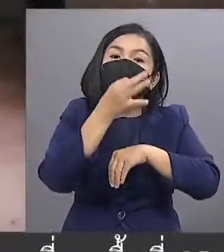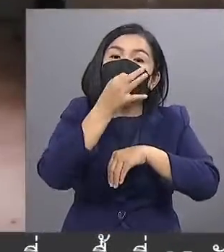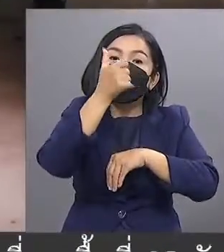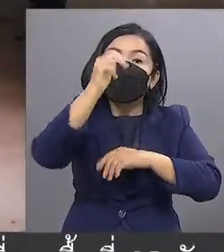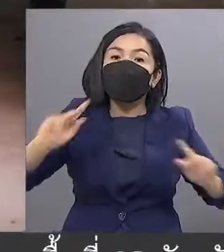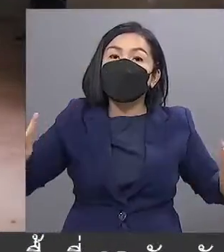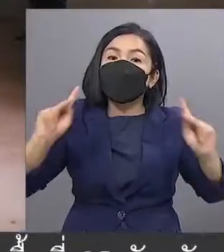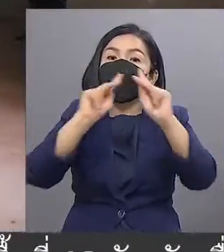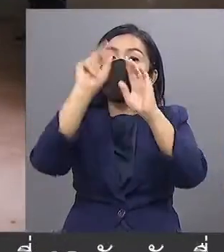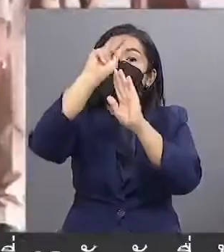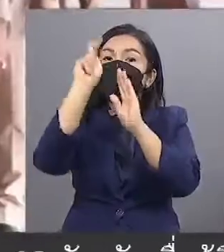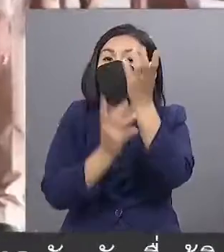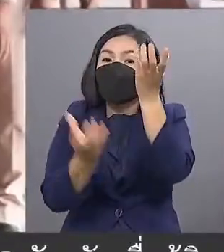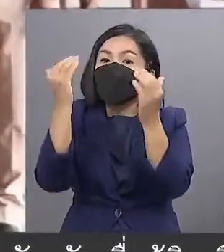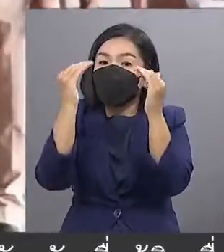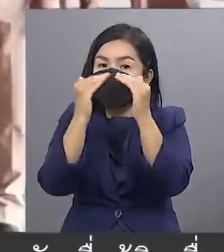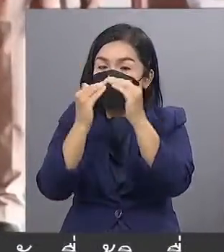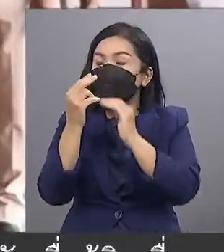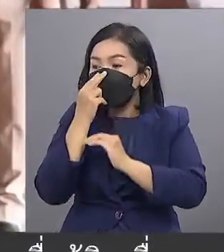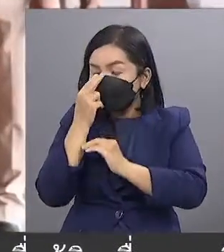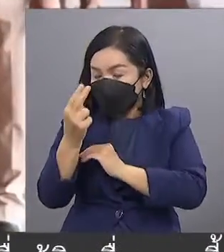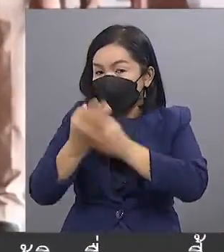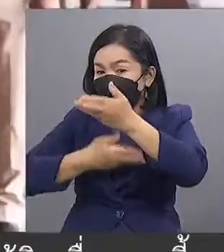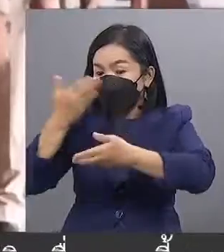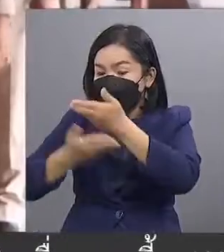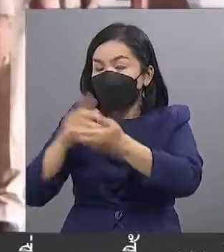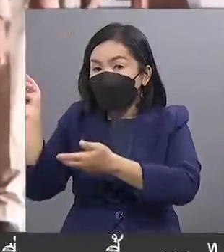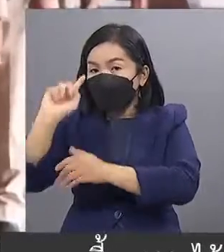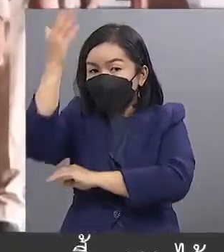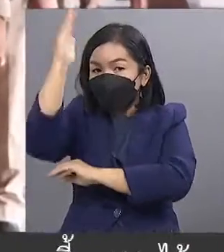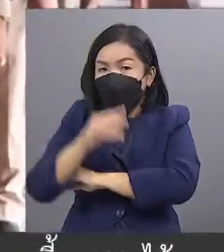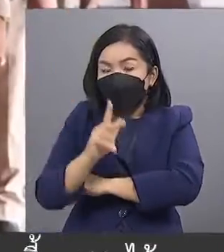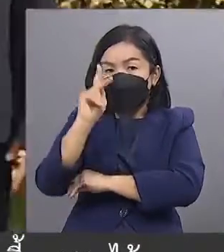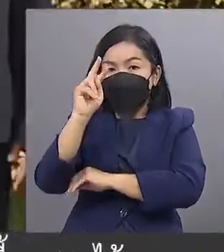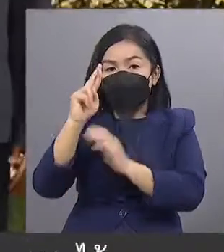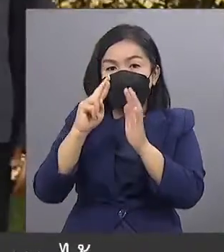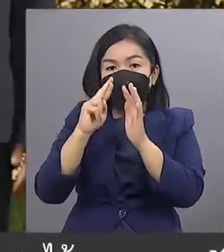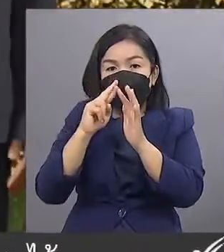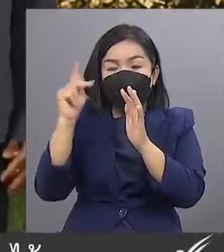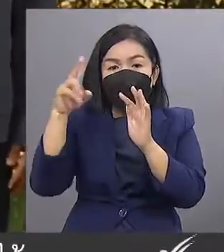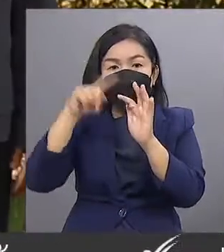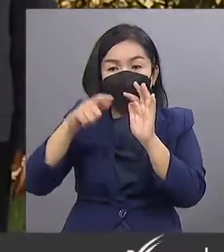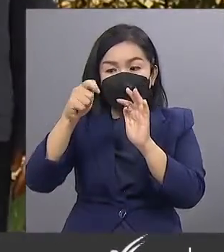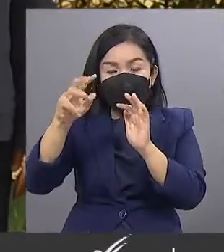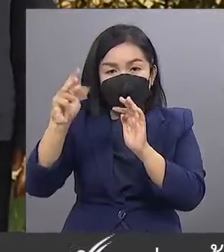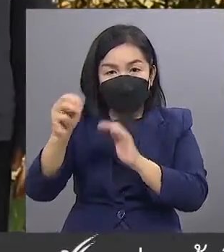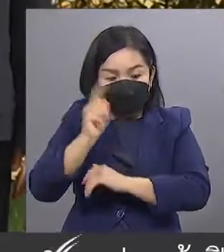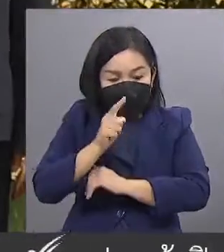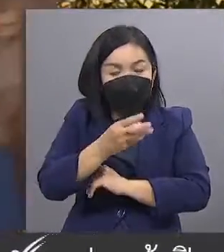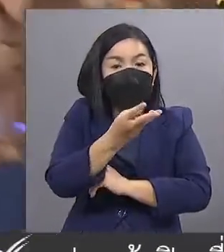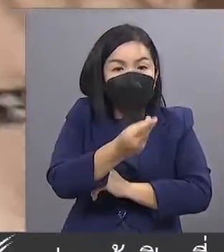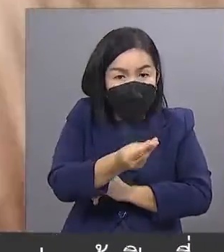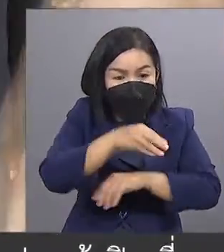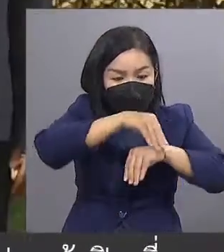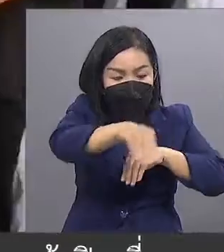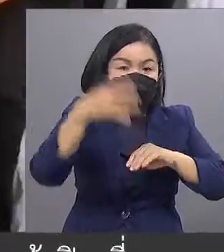ต้องสำรวจความต้องการตลาดและปริมาณพืชกระท่อมที่มีอยู่ตามจริงซะก่อนนะคะเพราะว่าก่อนหน้านี้กระท่อมเป็นพืชผิดกฎ